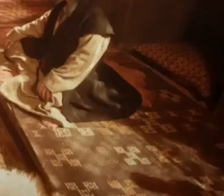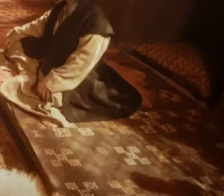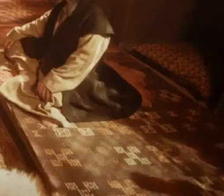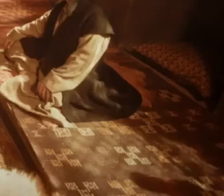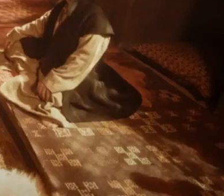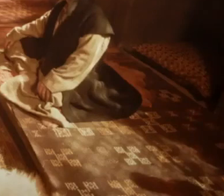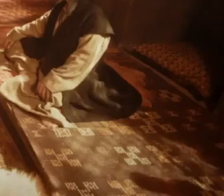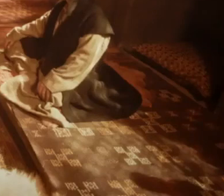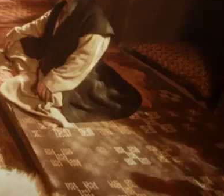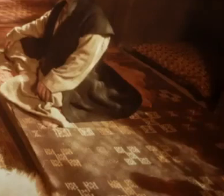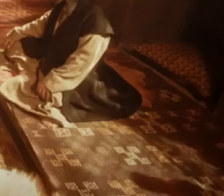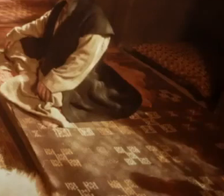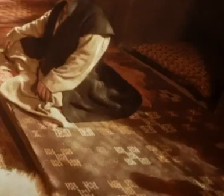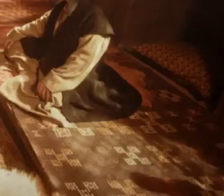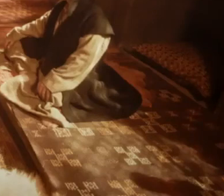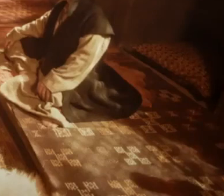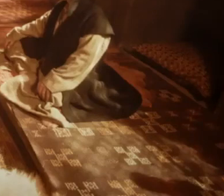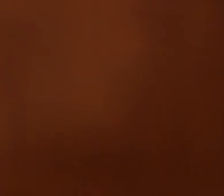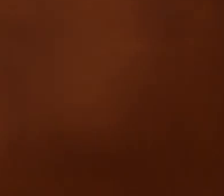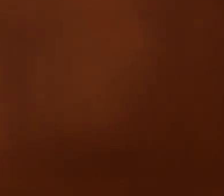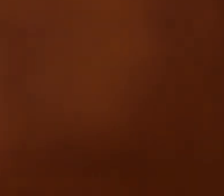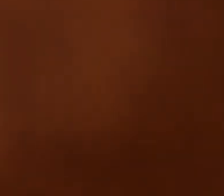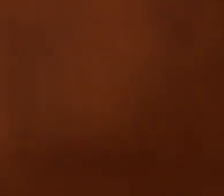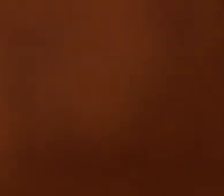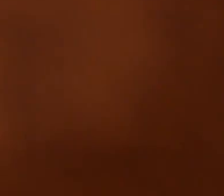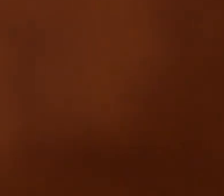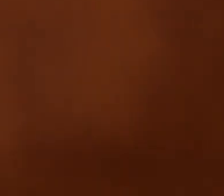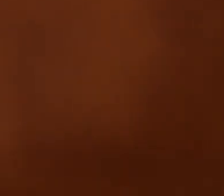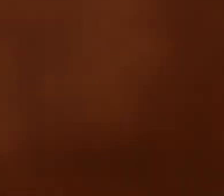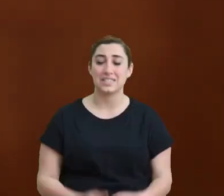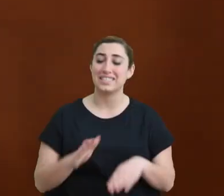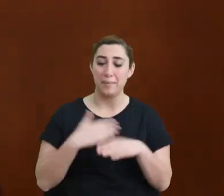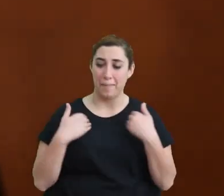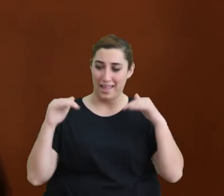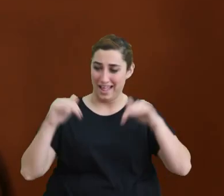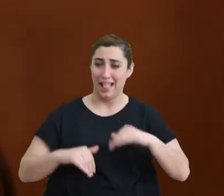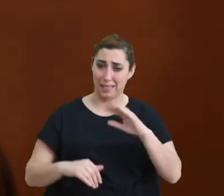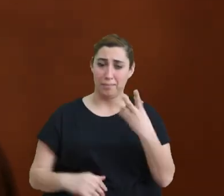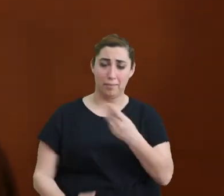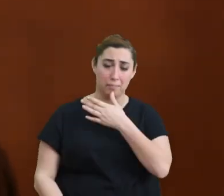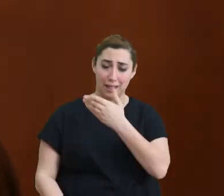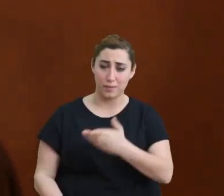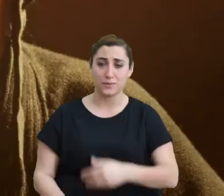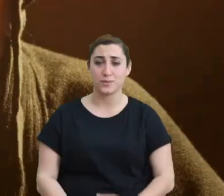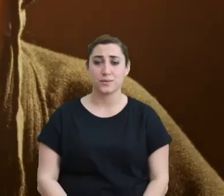Kasım duvarın dibinden ilerleyip kenara geçti. Yeniden selamladı Şeyh'i. Sebebi ziyaretimiz malumdur.